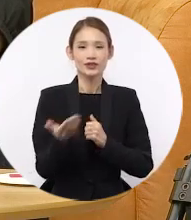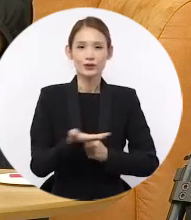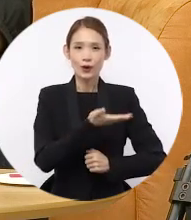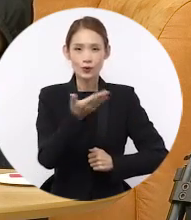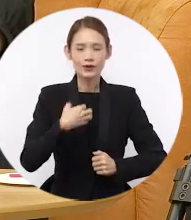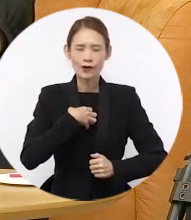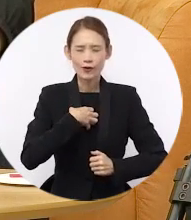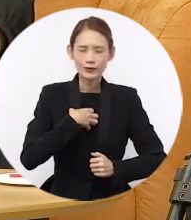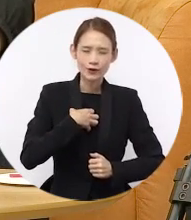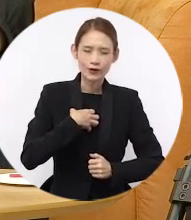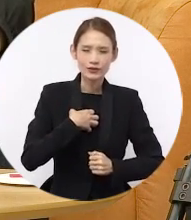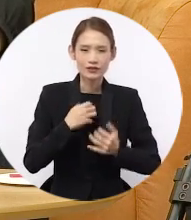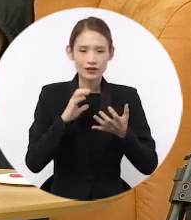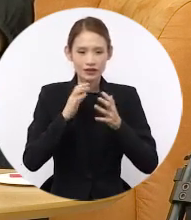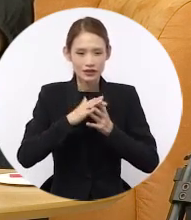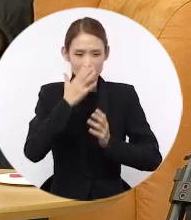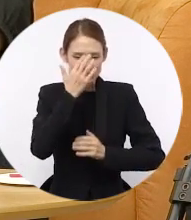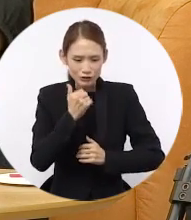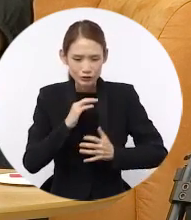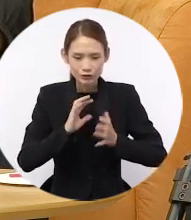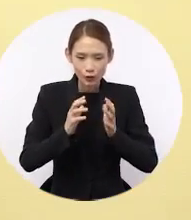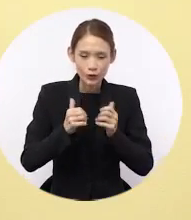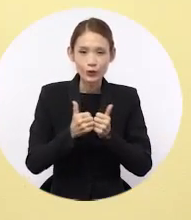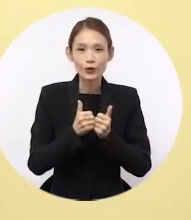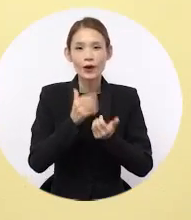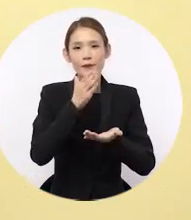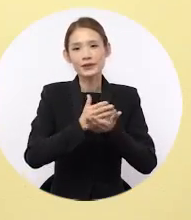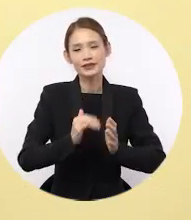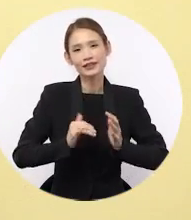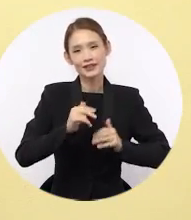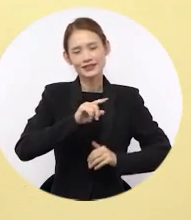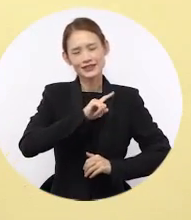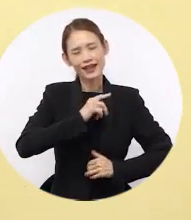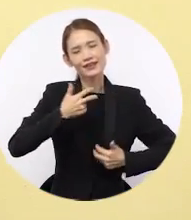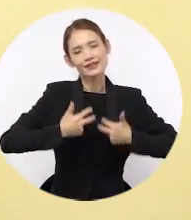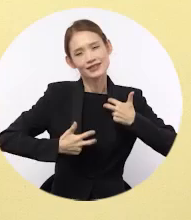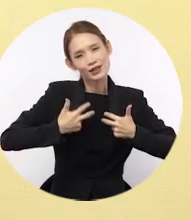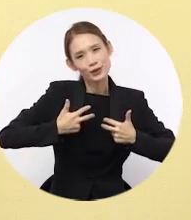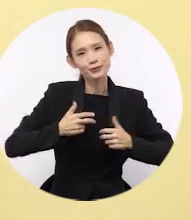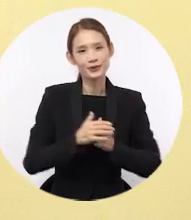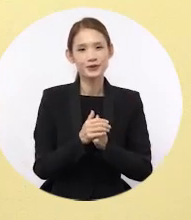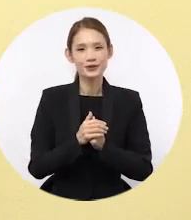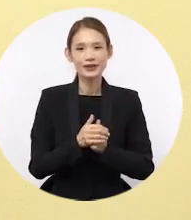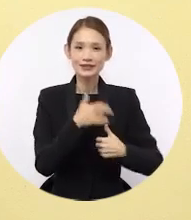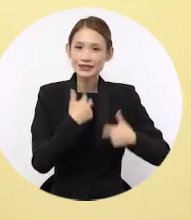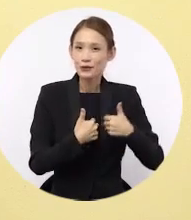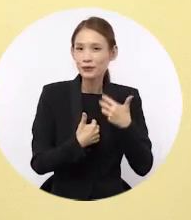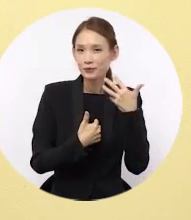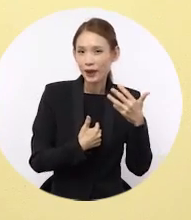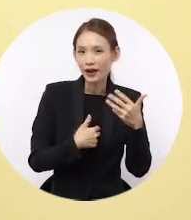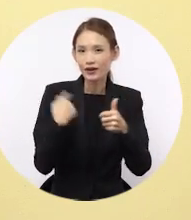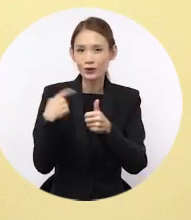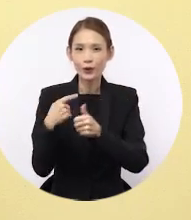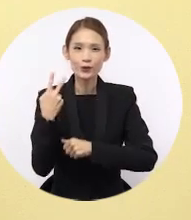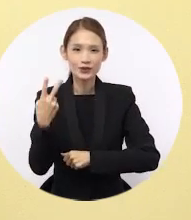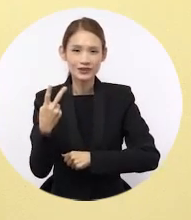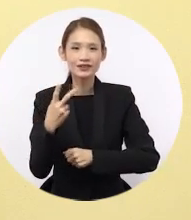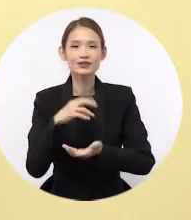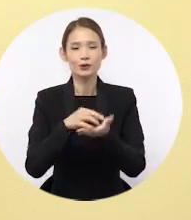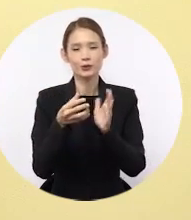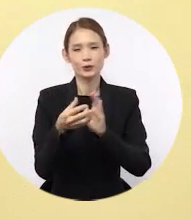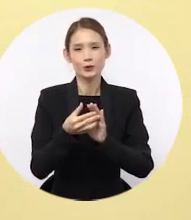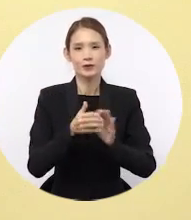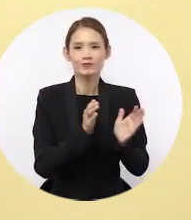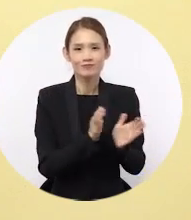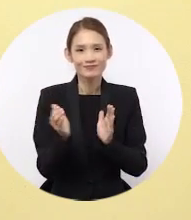저희는 여러분들이 걱정하시는 그런 토론이 아닙니다. 세상에서 제일 재밌는 오늘 저희가 밸런스를 한 재미팔에 교훈 이 정도로